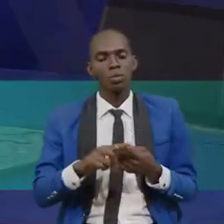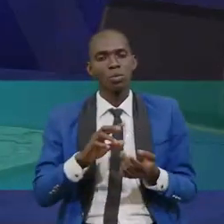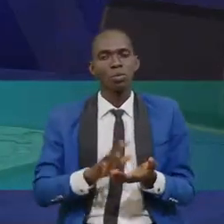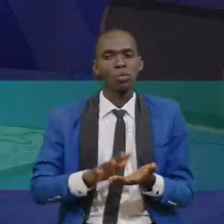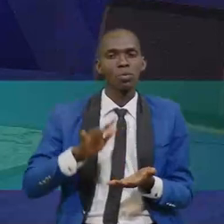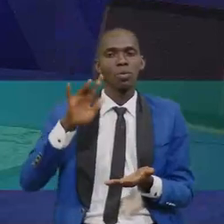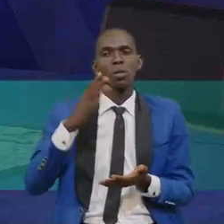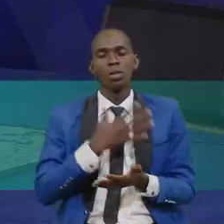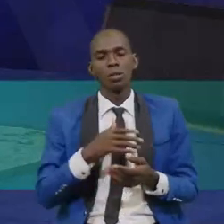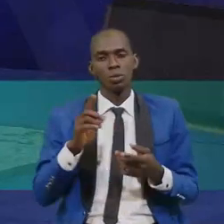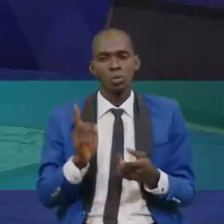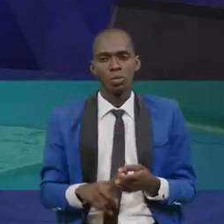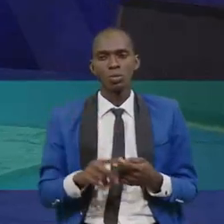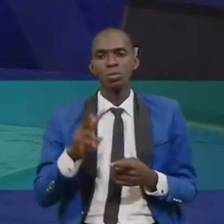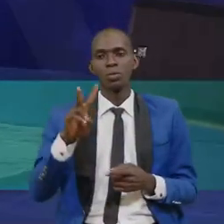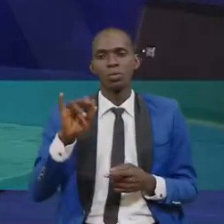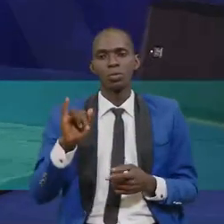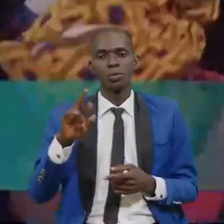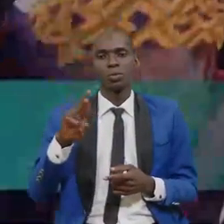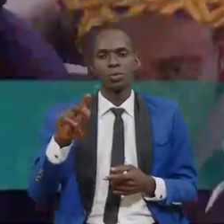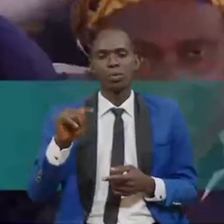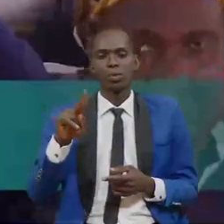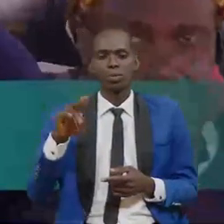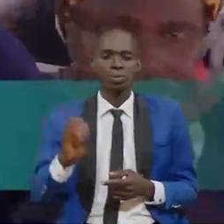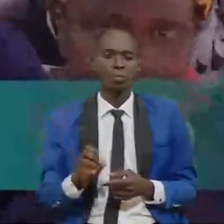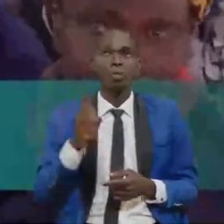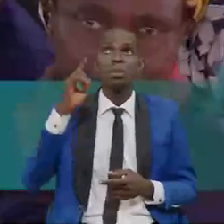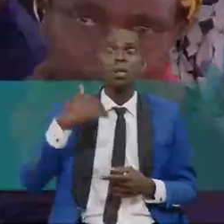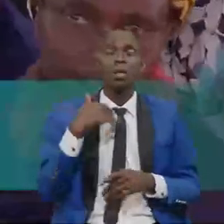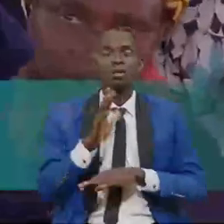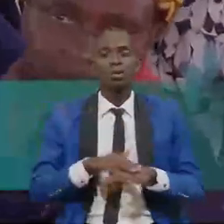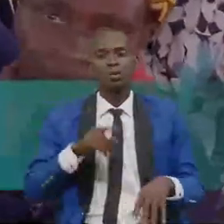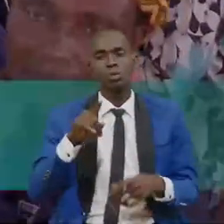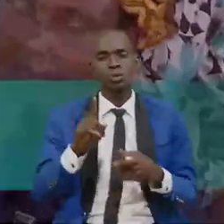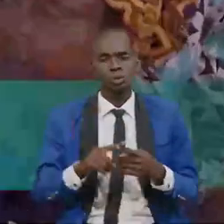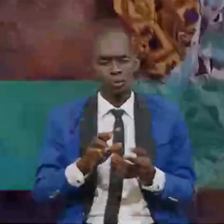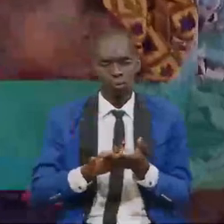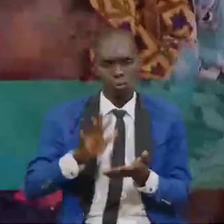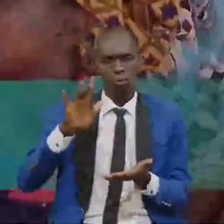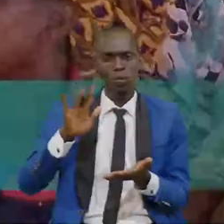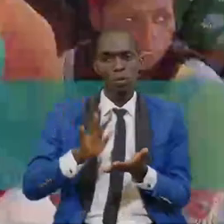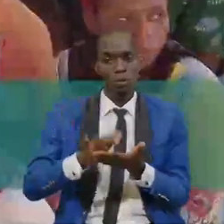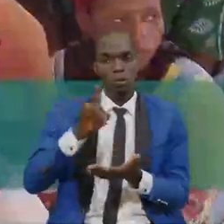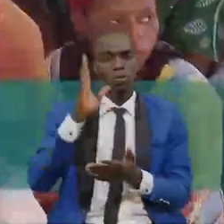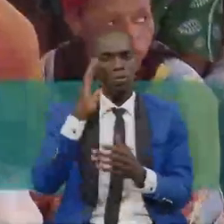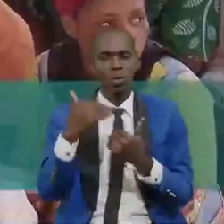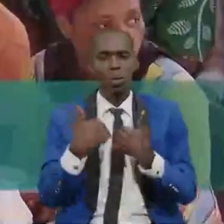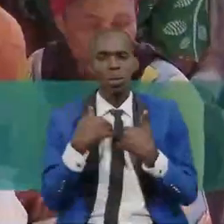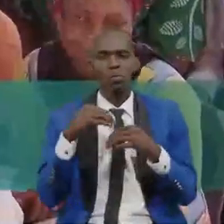gloire et par sa vertu. Il t'a appelé à la gloire. La gloire, tu